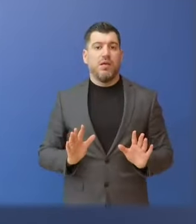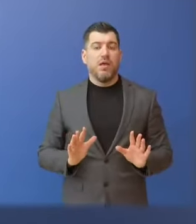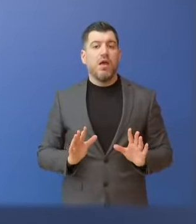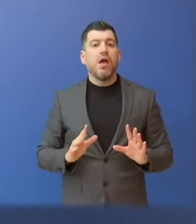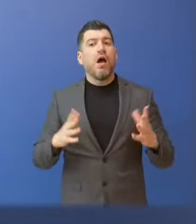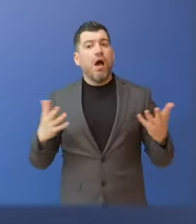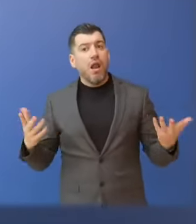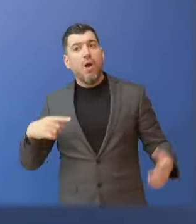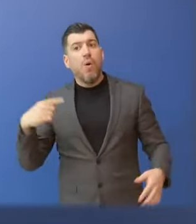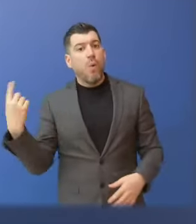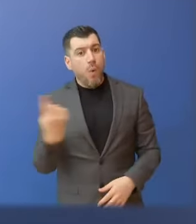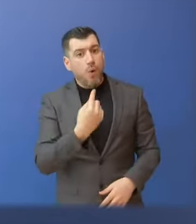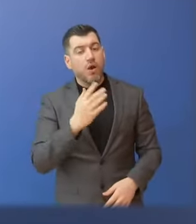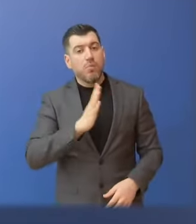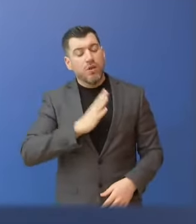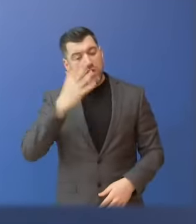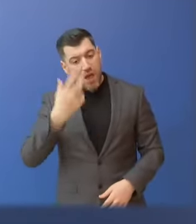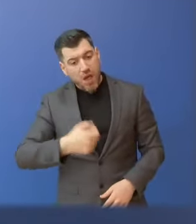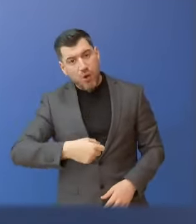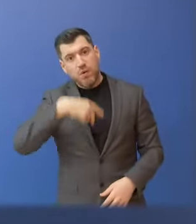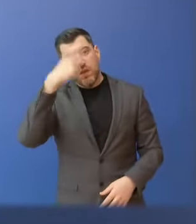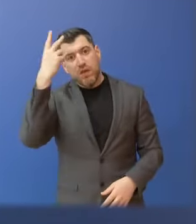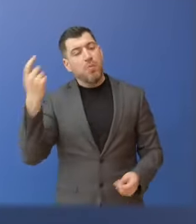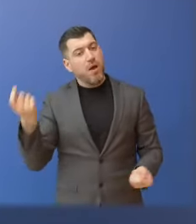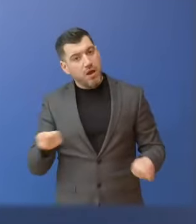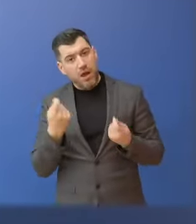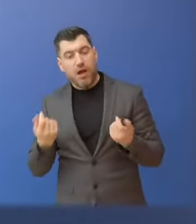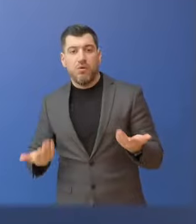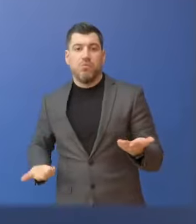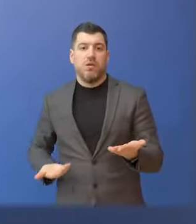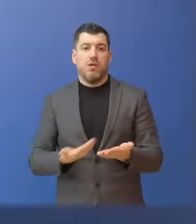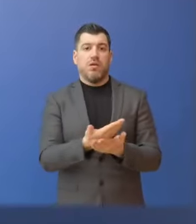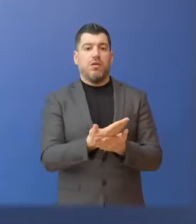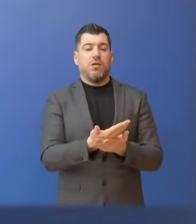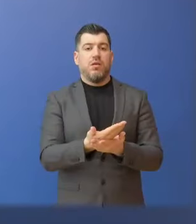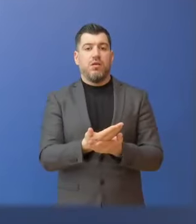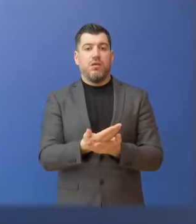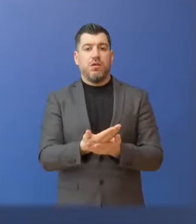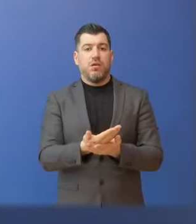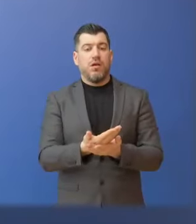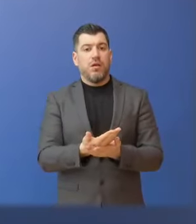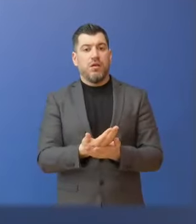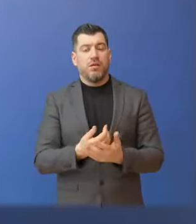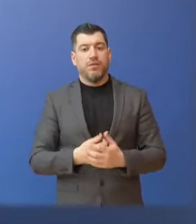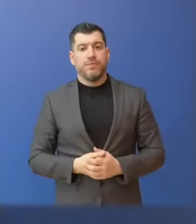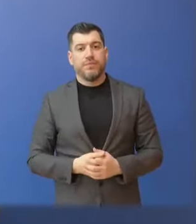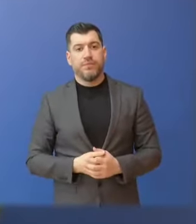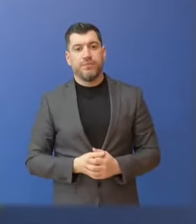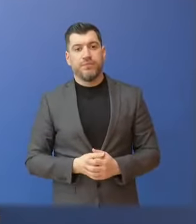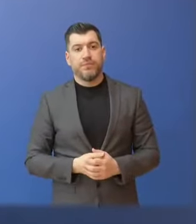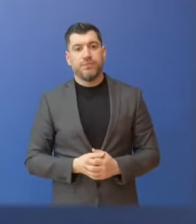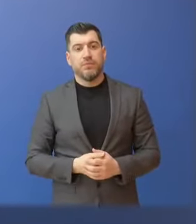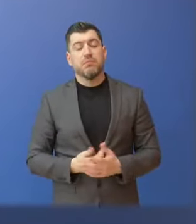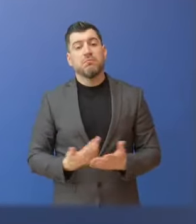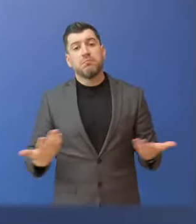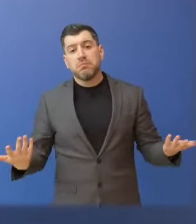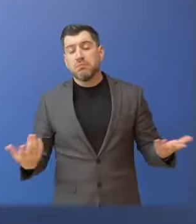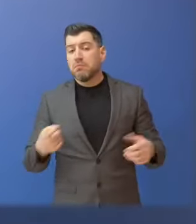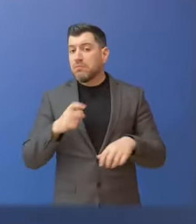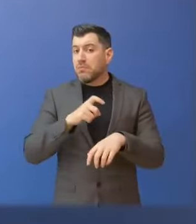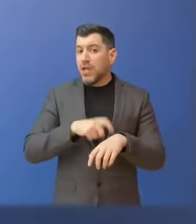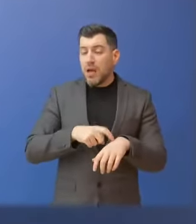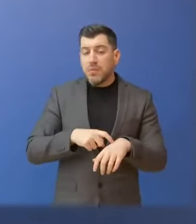μας μπορούμε να να να ασκήσουμε τα δικαιώματα τα οποία μας δίνει ο νόμος και μπορεί να βρεθούμε σε κάποια στιγμή σε σημείο